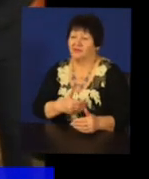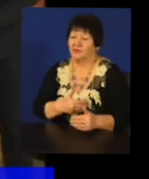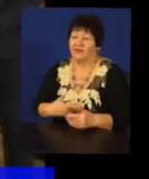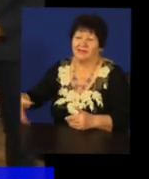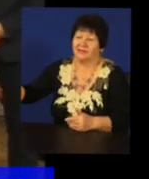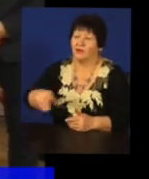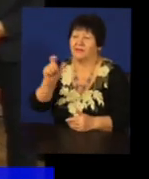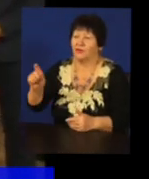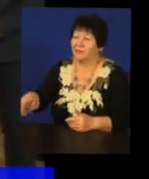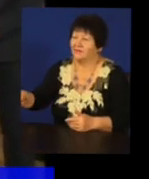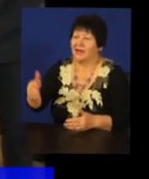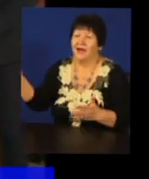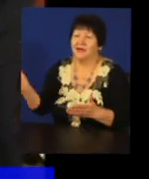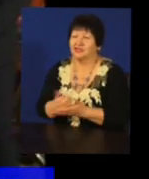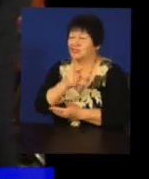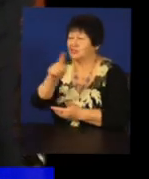ca la toată lumea să câștigă și ei.